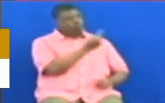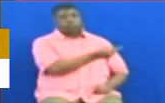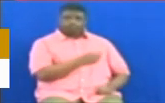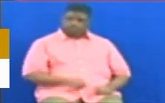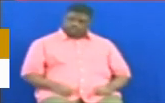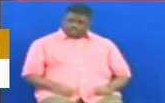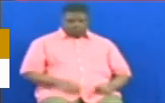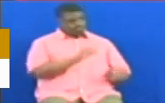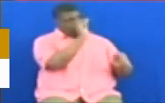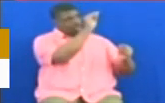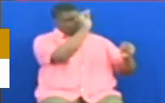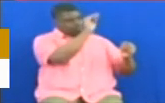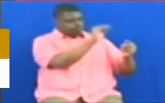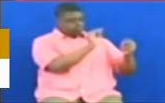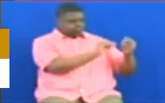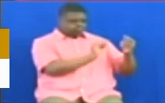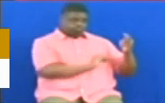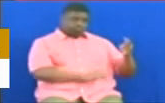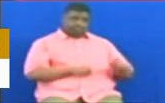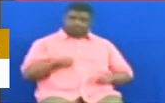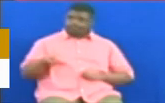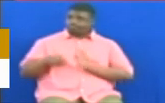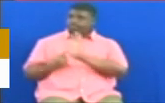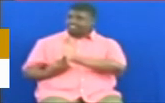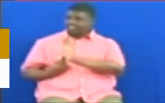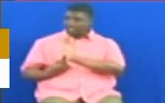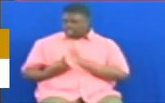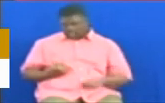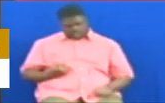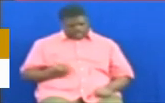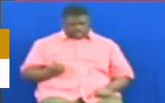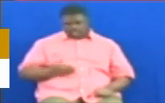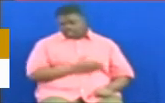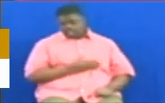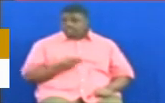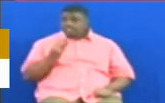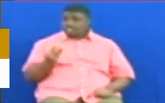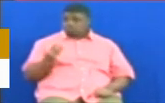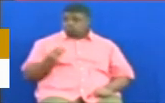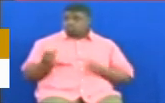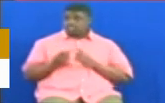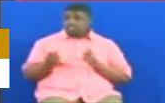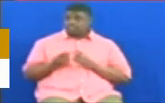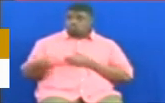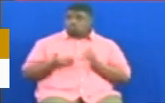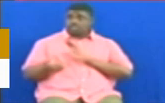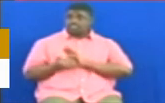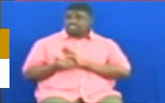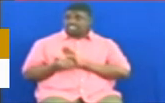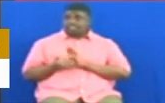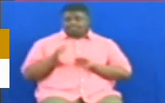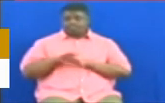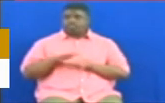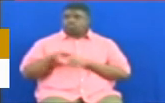utazikuta zimetajwa kule. Kwa hiyo hii 6-3, na kama mwanasheria alivyofanua hapa, Mheshimiwa Speaker, sipe shida kwa sababu